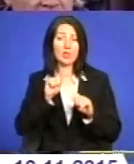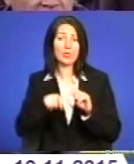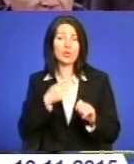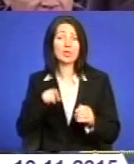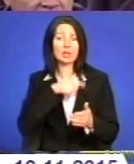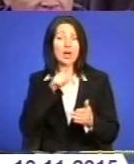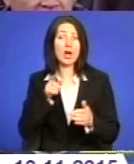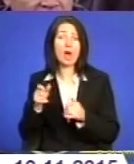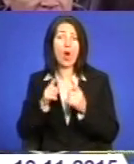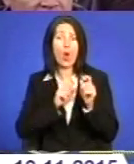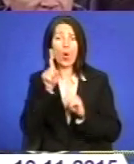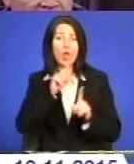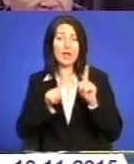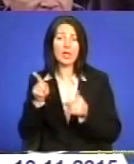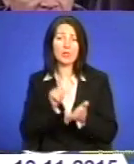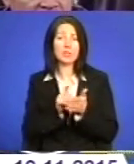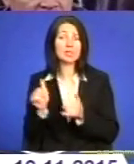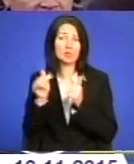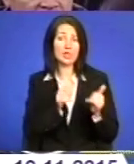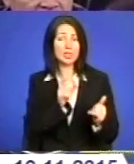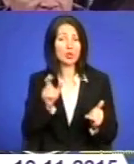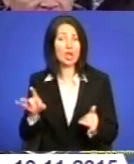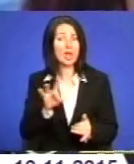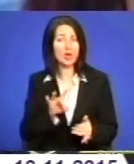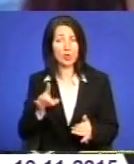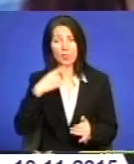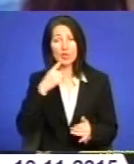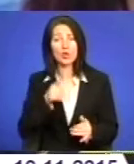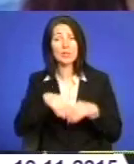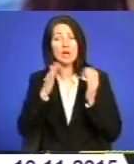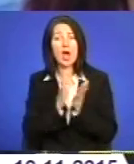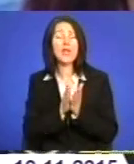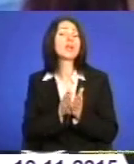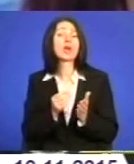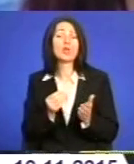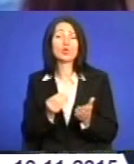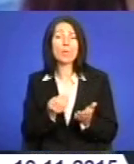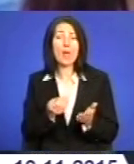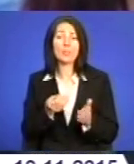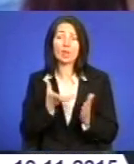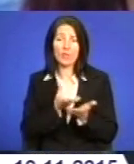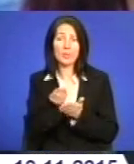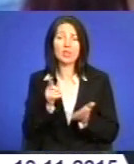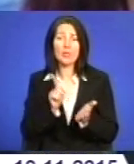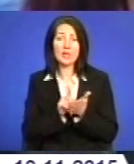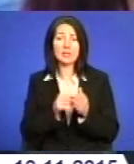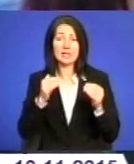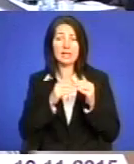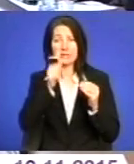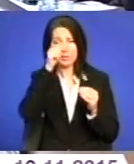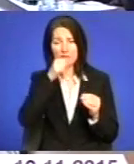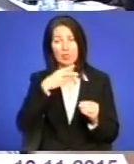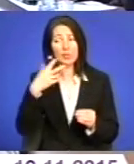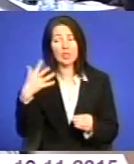– пенсійне забезпечення громадян району. Зокрема, йшлося й про те, що загальна сума видатків на виплату пенсій за 10 місяців